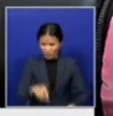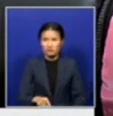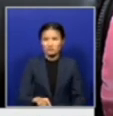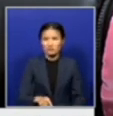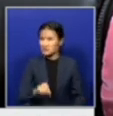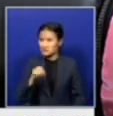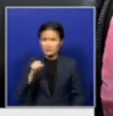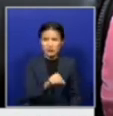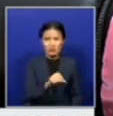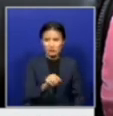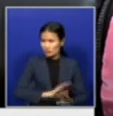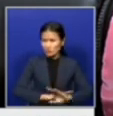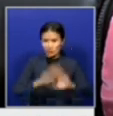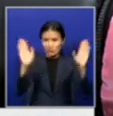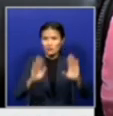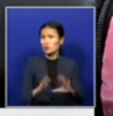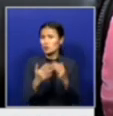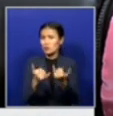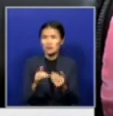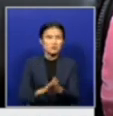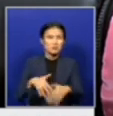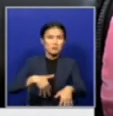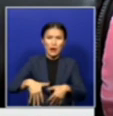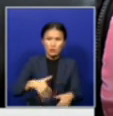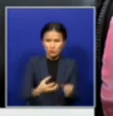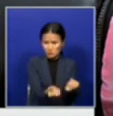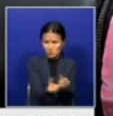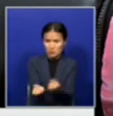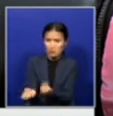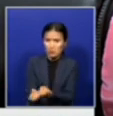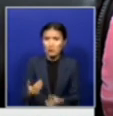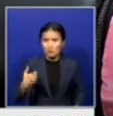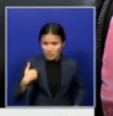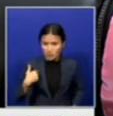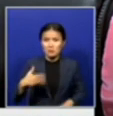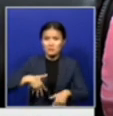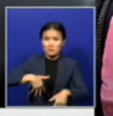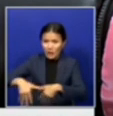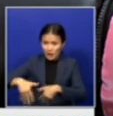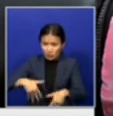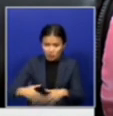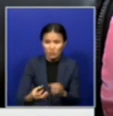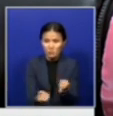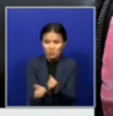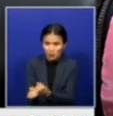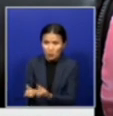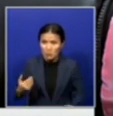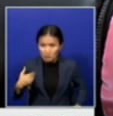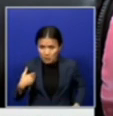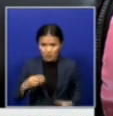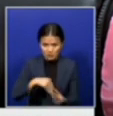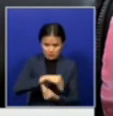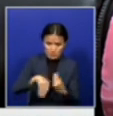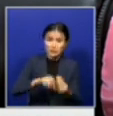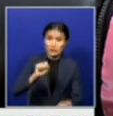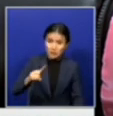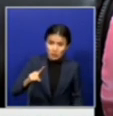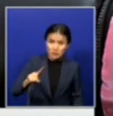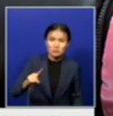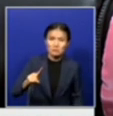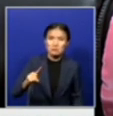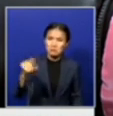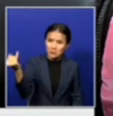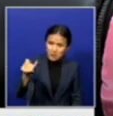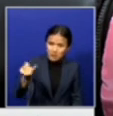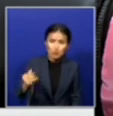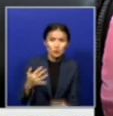ญเป็นปัญหาเป็นอุปสรรคต่อการทำมาหากินของคนยากคนจนเศรษฐกิจพังย่อยยับขณะนี้เพราะเรายังคง